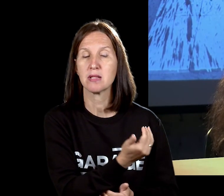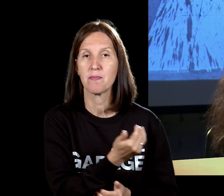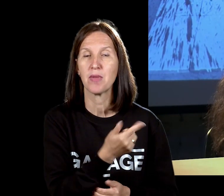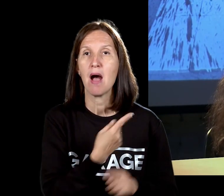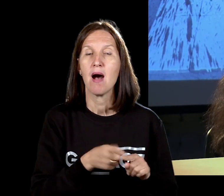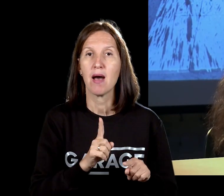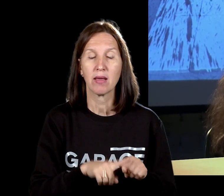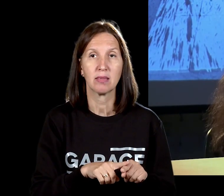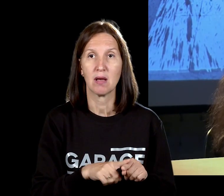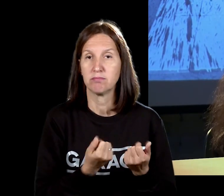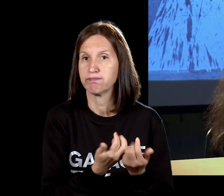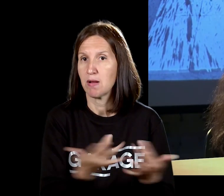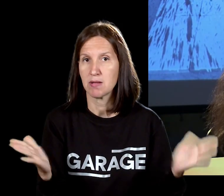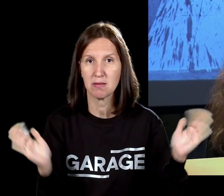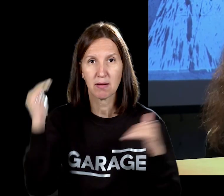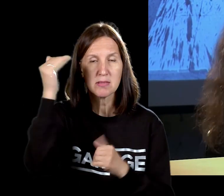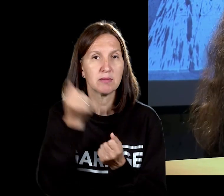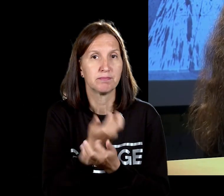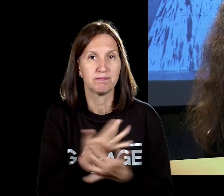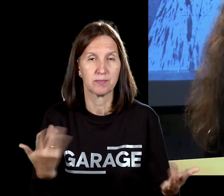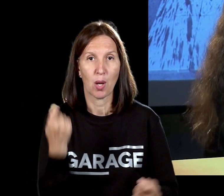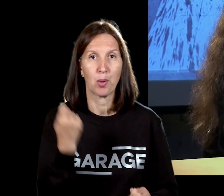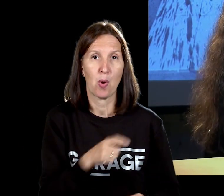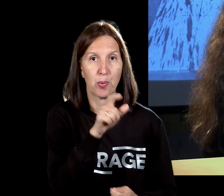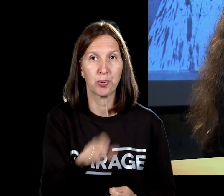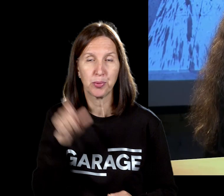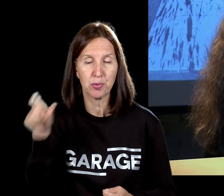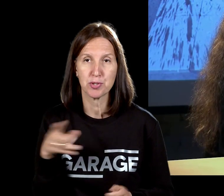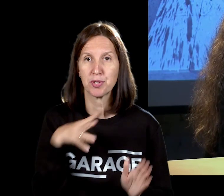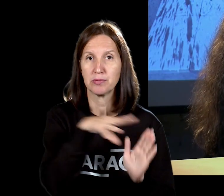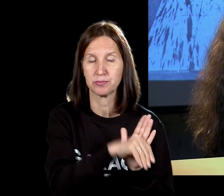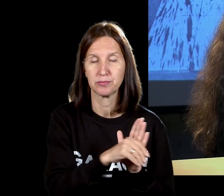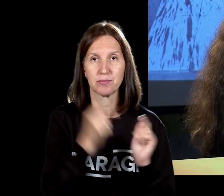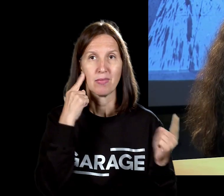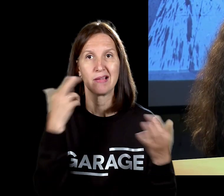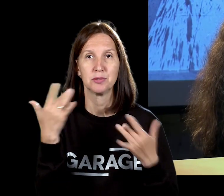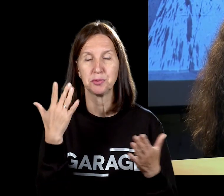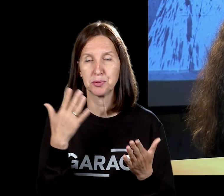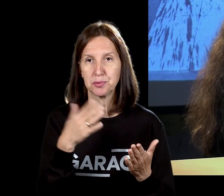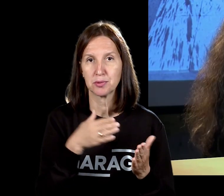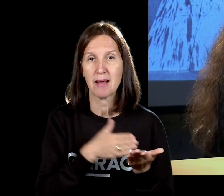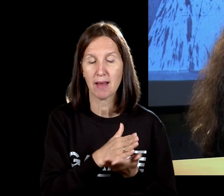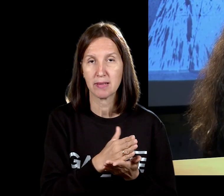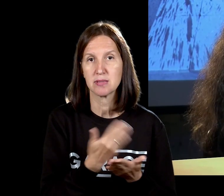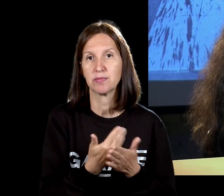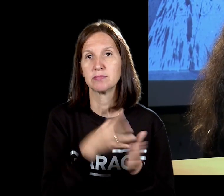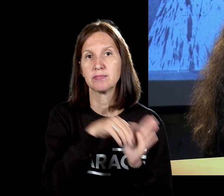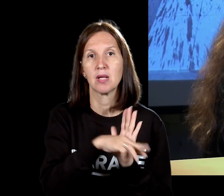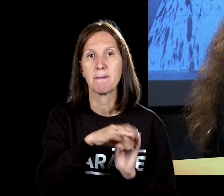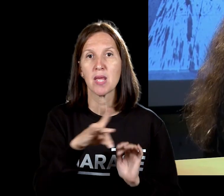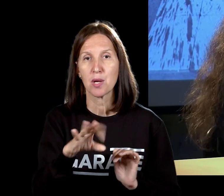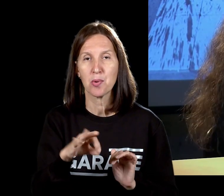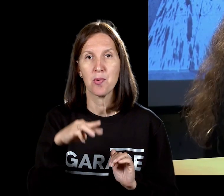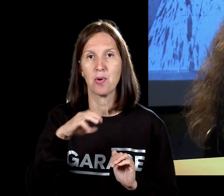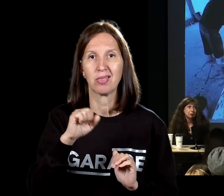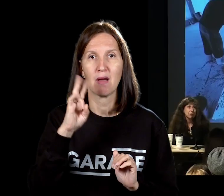разных полотен, очень разных художников-сюрреалистов, будь это Миро, будь это Танги, будь это Сальвадор Дали, нам известный, будь